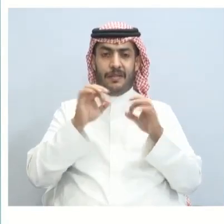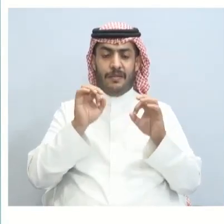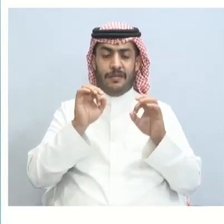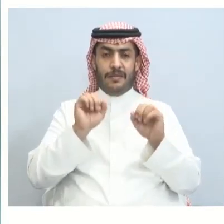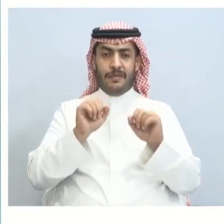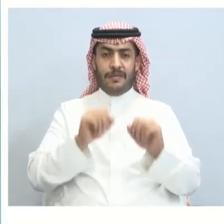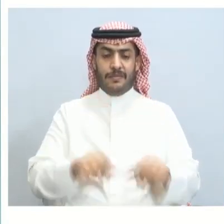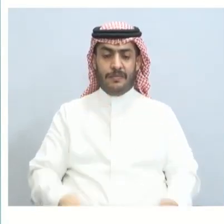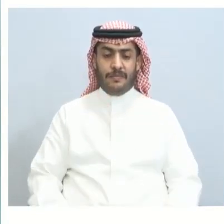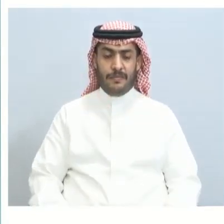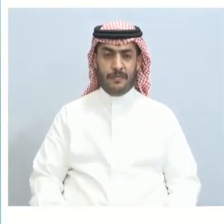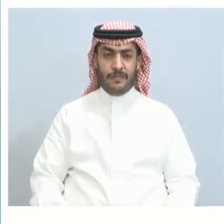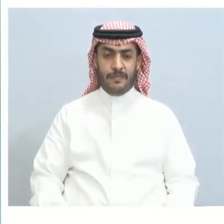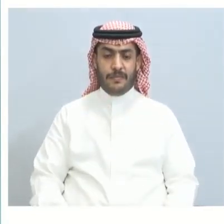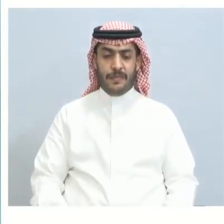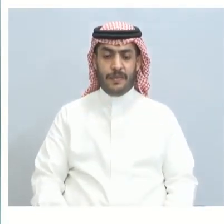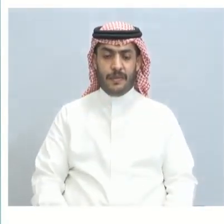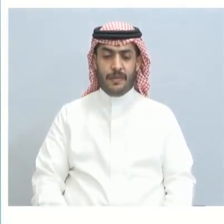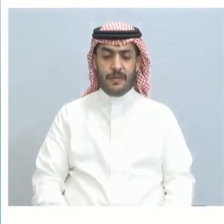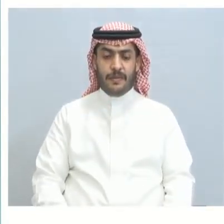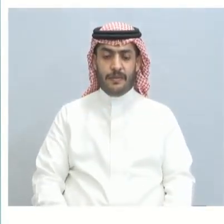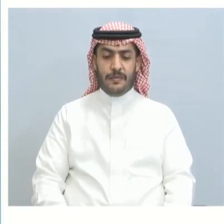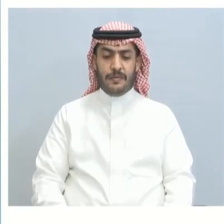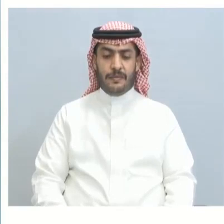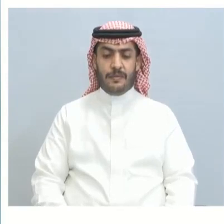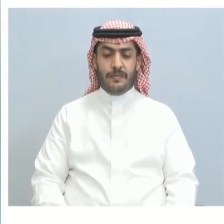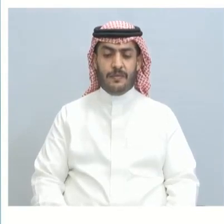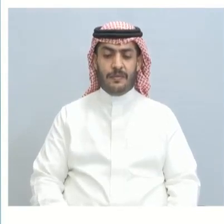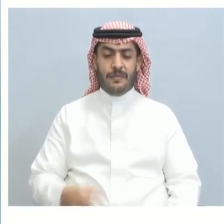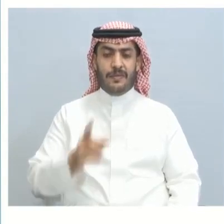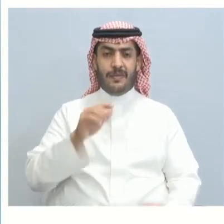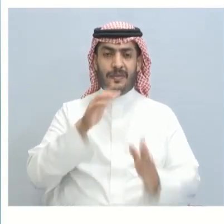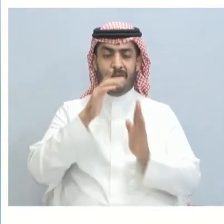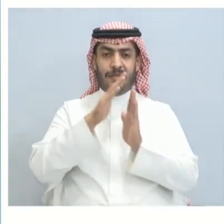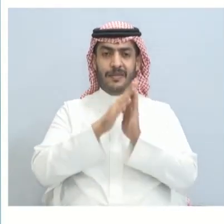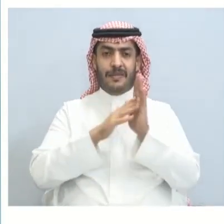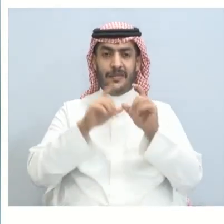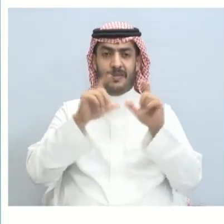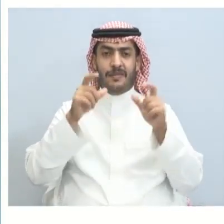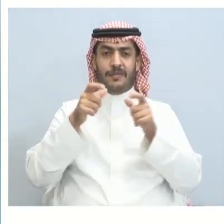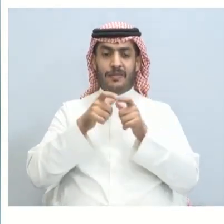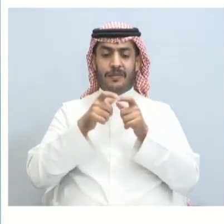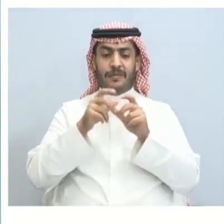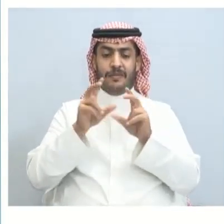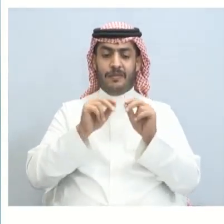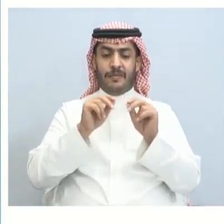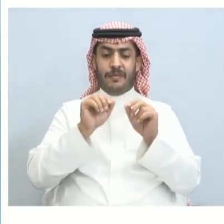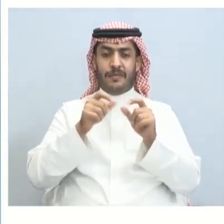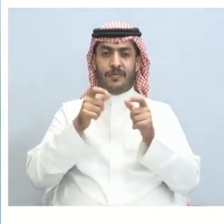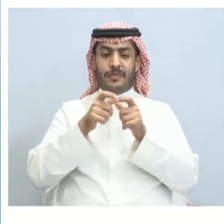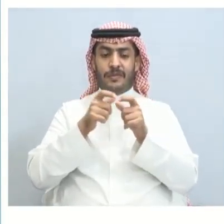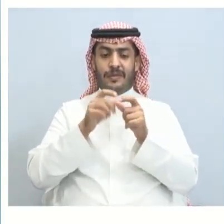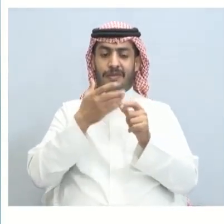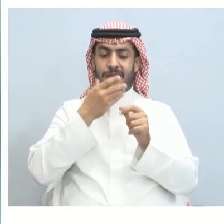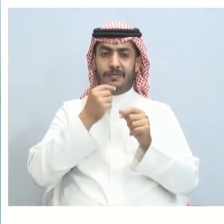كالمناديل وغيرها لصق ورقه على باب الاجتماع اوقع الاجتماع مثلا مكتوب عليه اجتماع